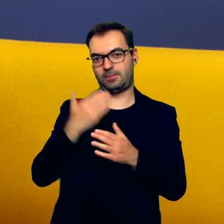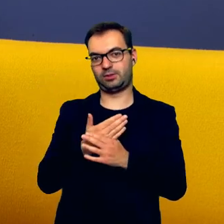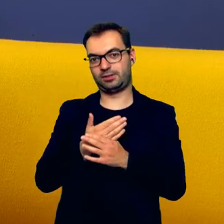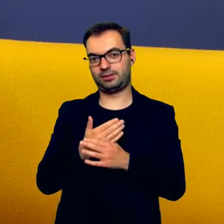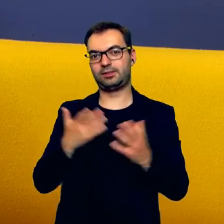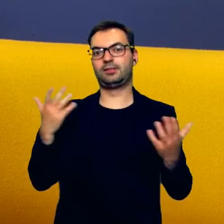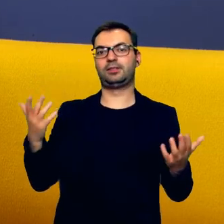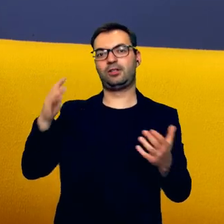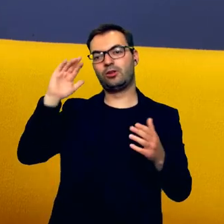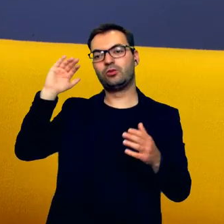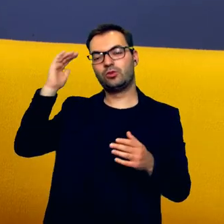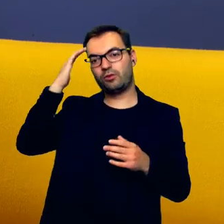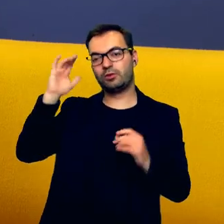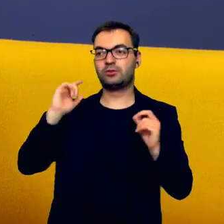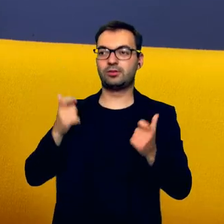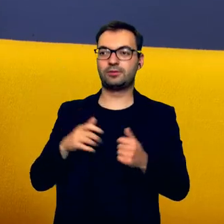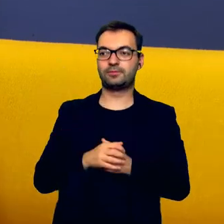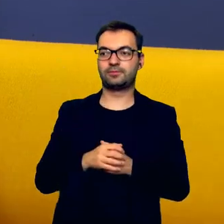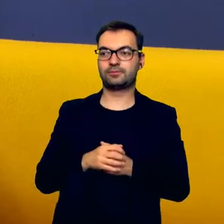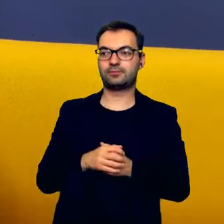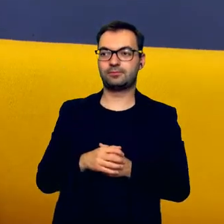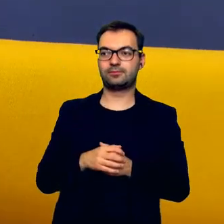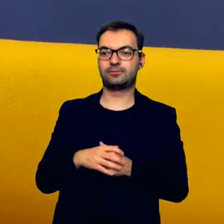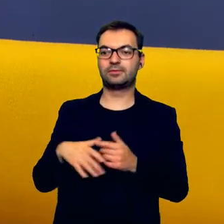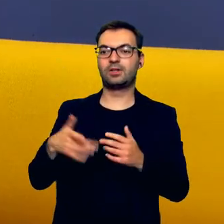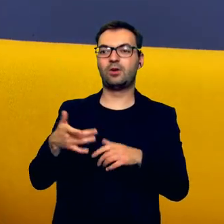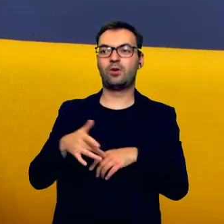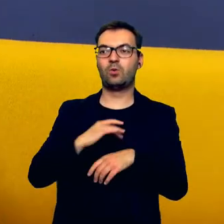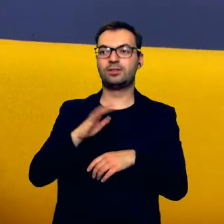I wtedy się to też dowiadują, oczywiście, że